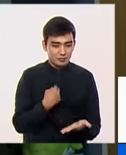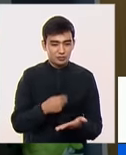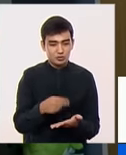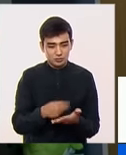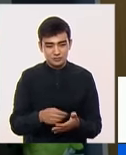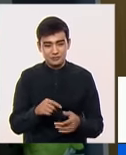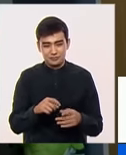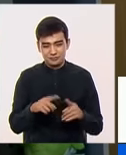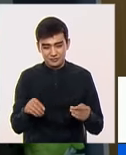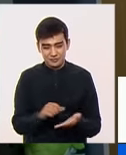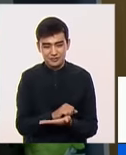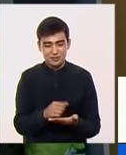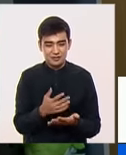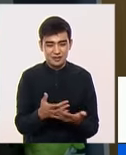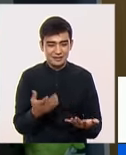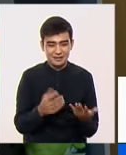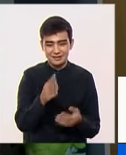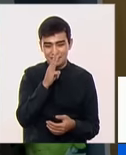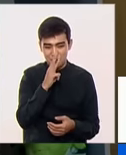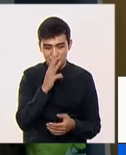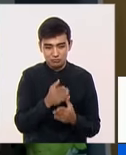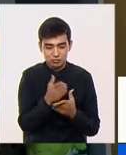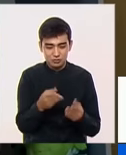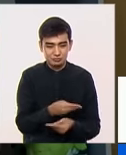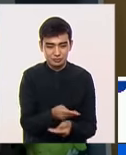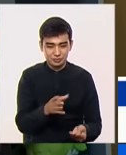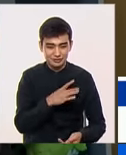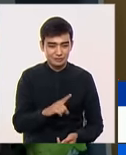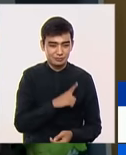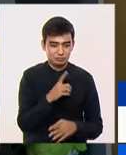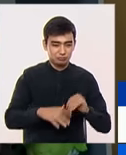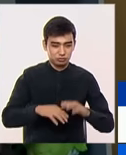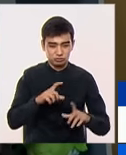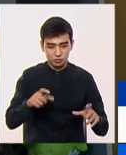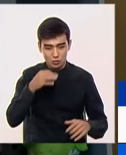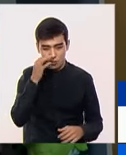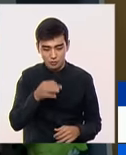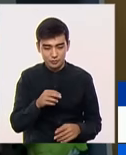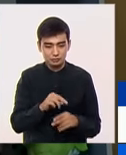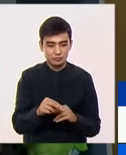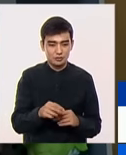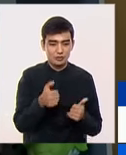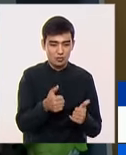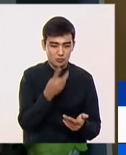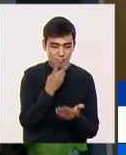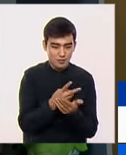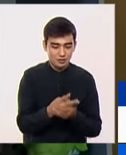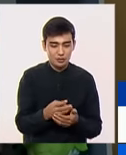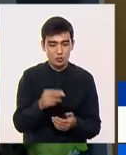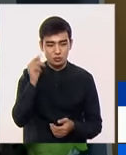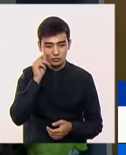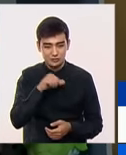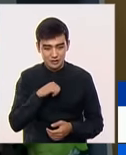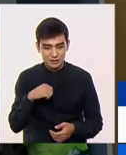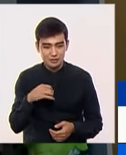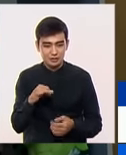цель это высокие зарплаты конкурентноспособны чтобы наши специалисты были замотивированы в 2 ли хороший результат учились были вовлечены